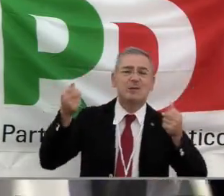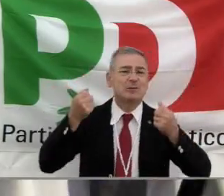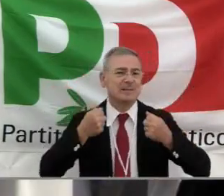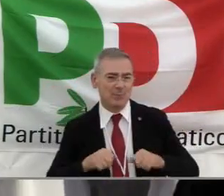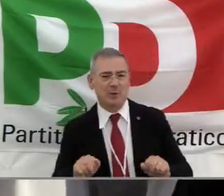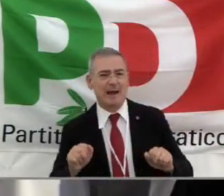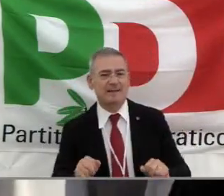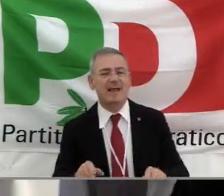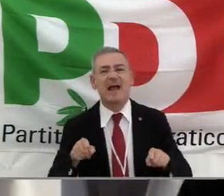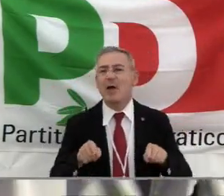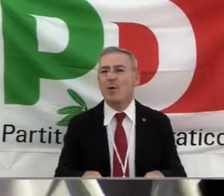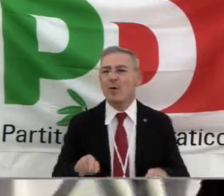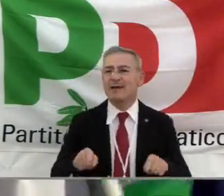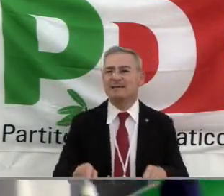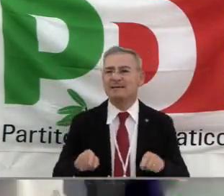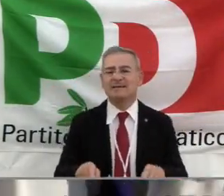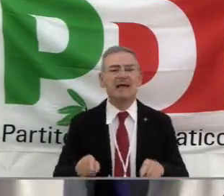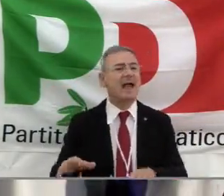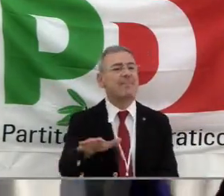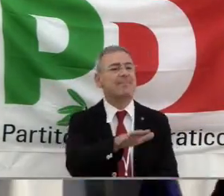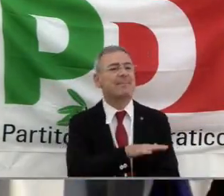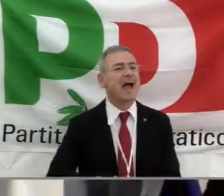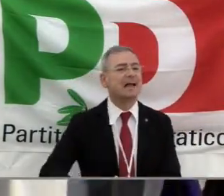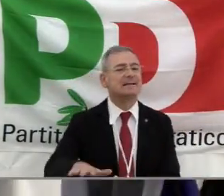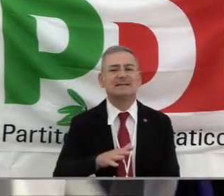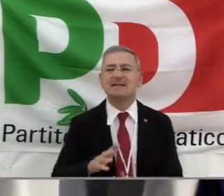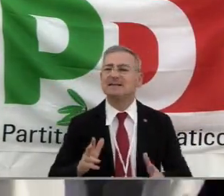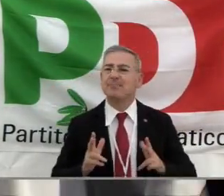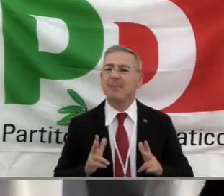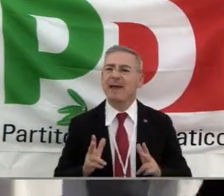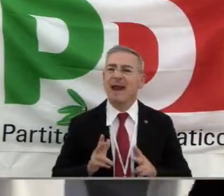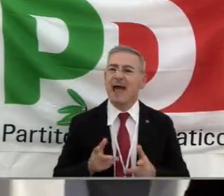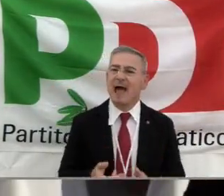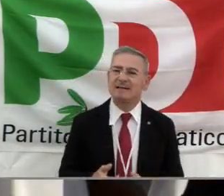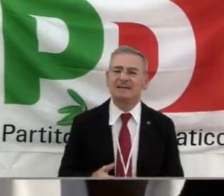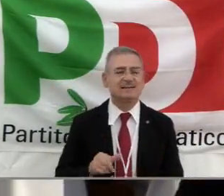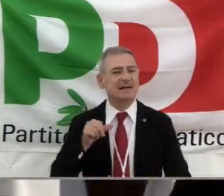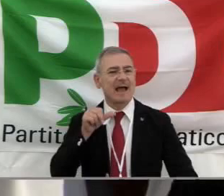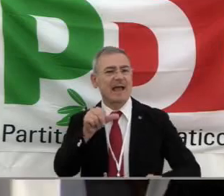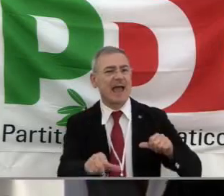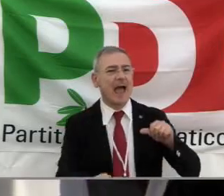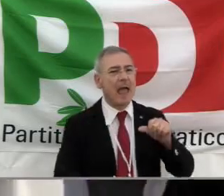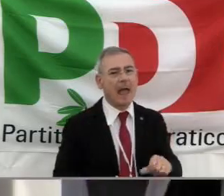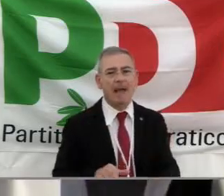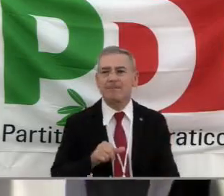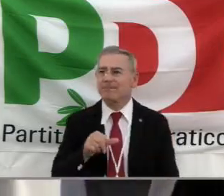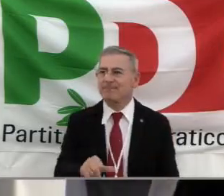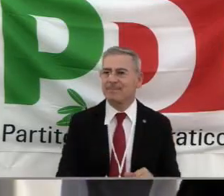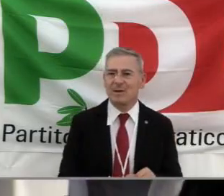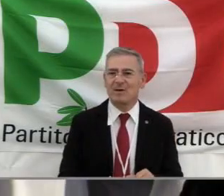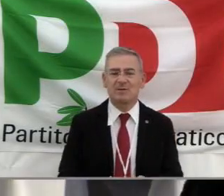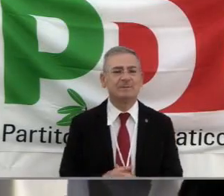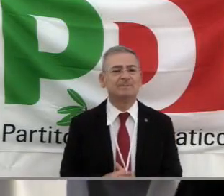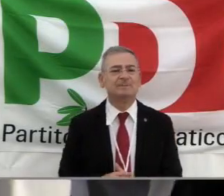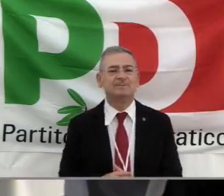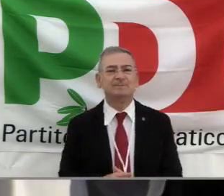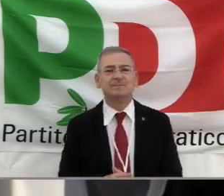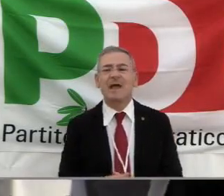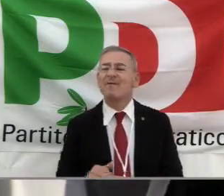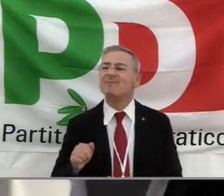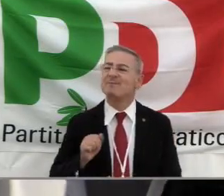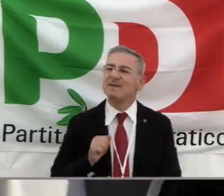Questa è la piazza della speranza, è la piazza del cambiamento, è la piazza